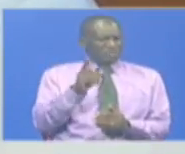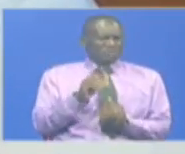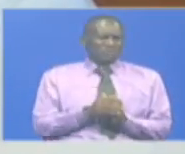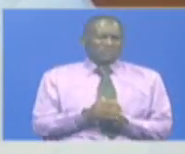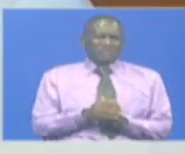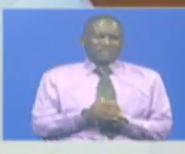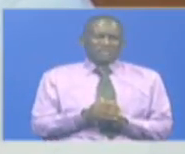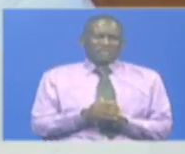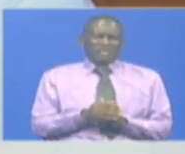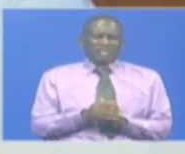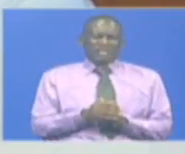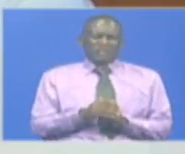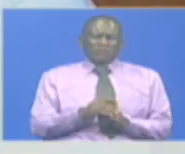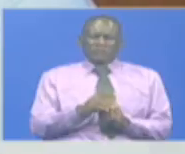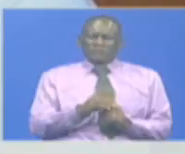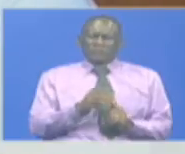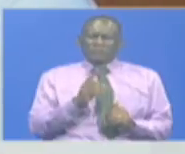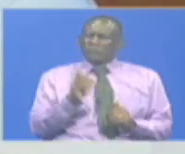the borderline.